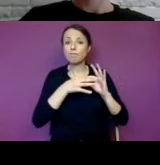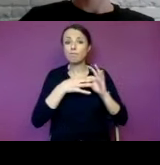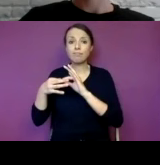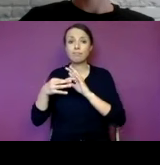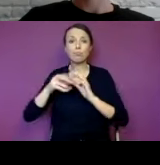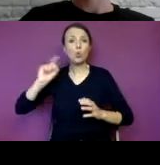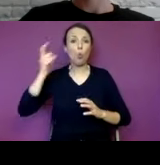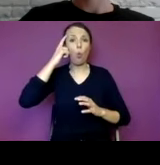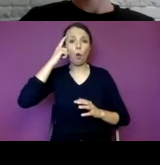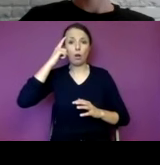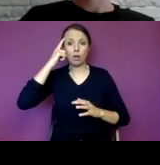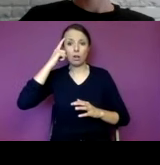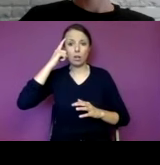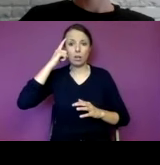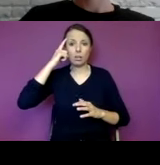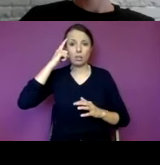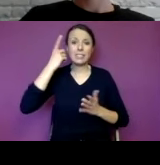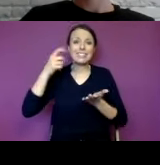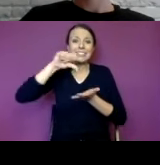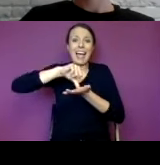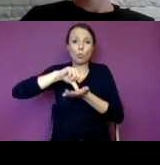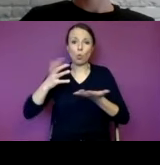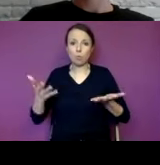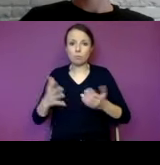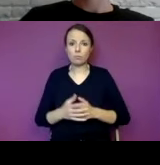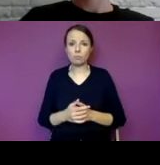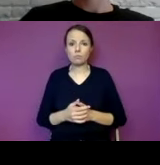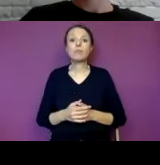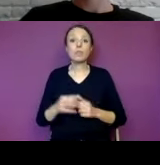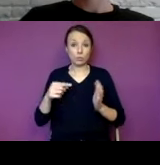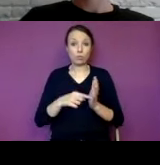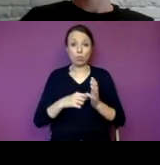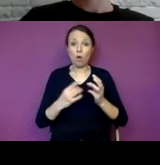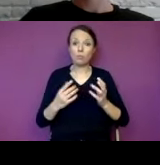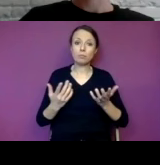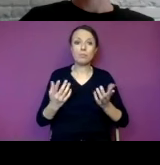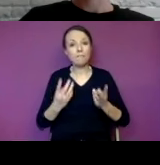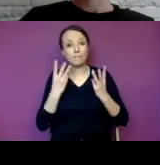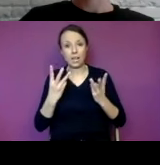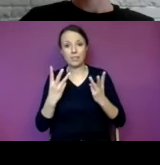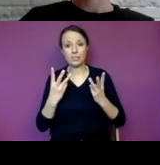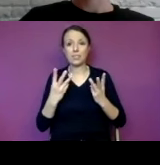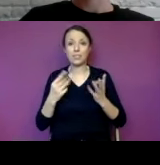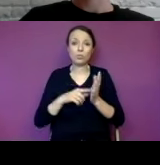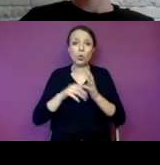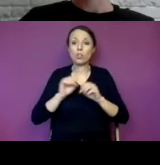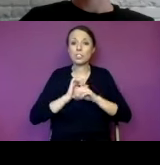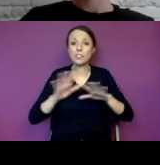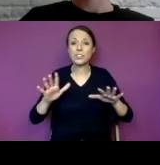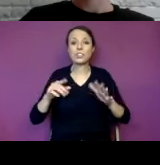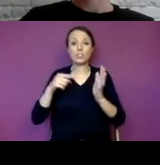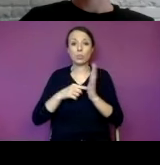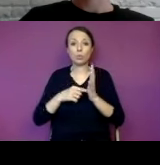też słuszne, zresztą bardzo, bardzo słuszne, też zgadzam się jakby z tą refleksją, że to jest oczywiste, że też narracje,